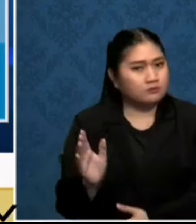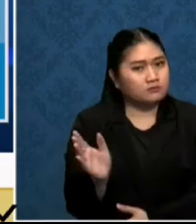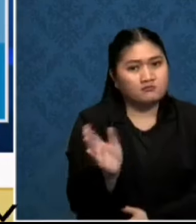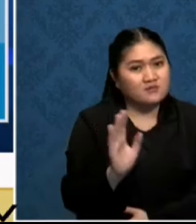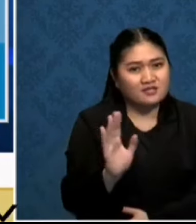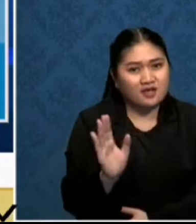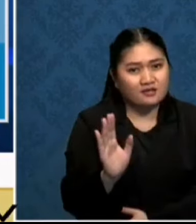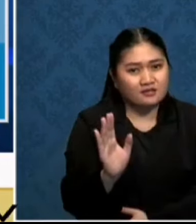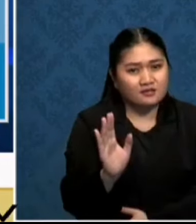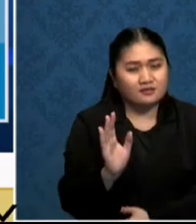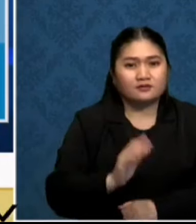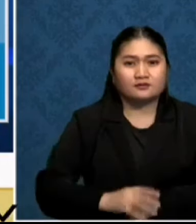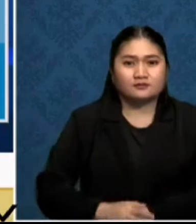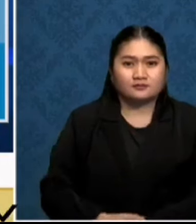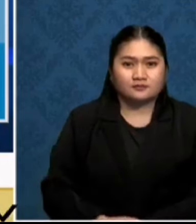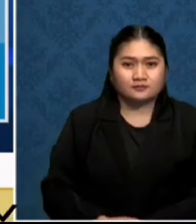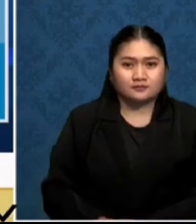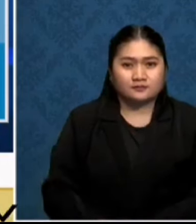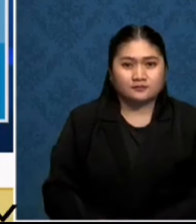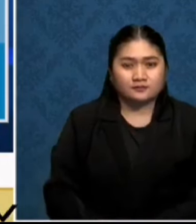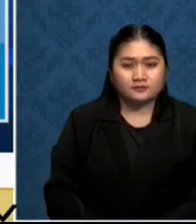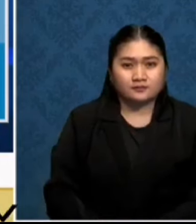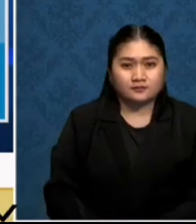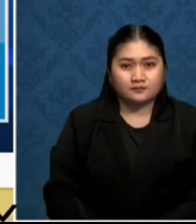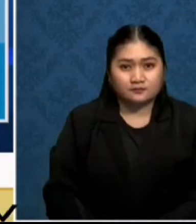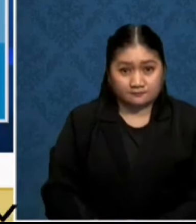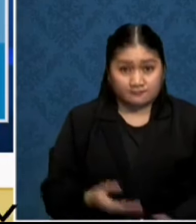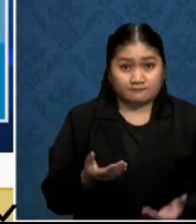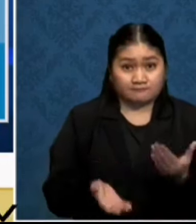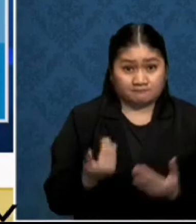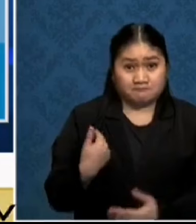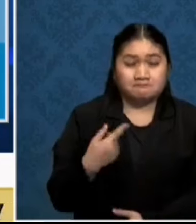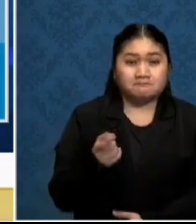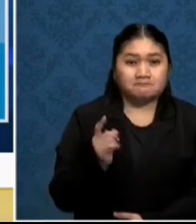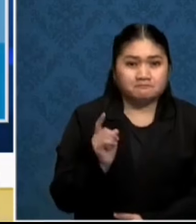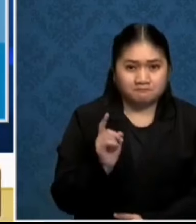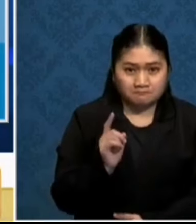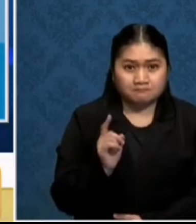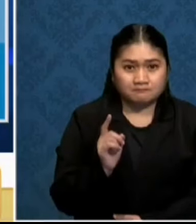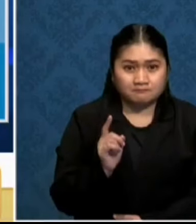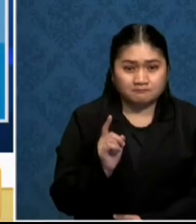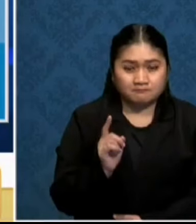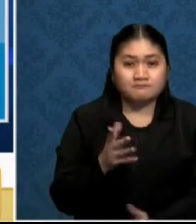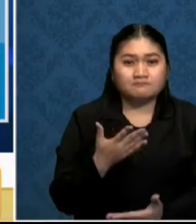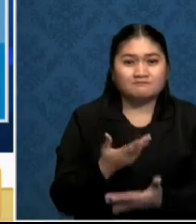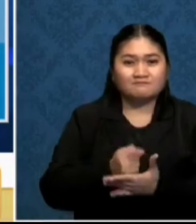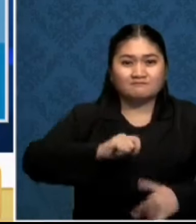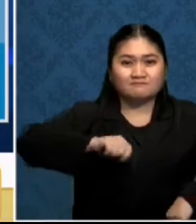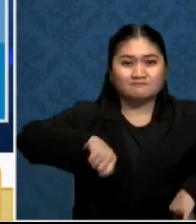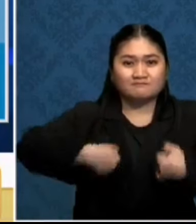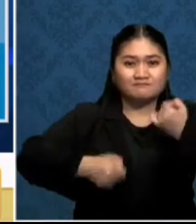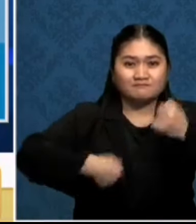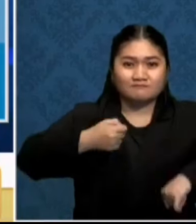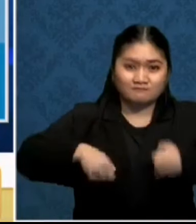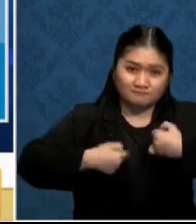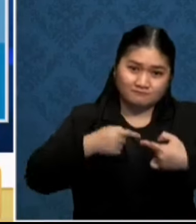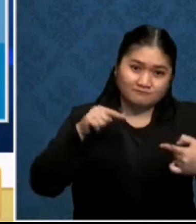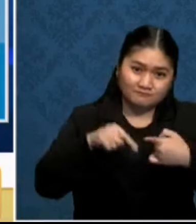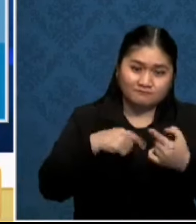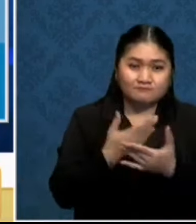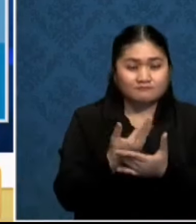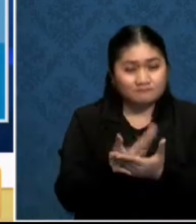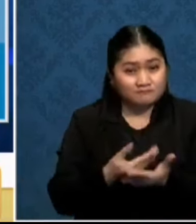เติมให้นอกจากนี้ยังรวมถึงรายจ่ายเพื่อการเพิ่มทุนทรัพย์ทาง